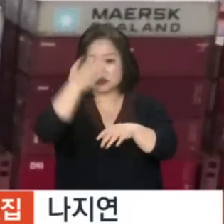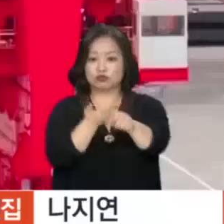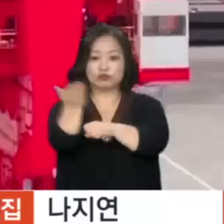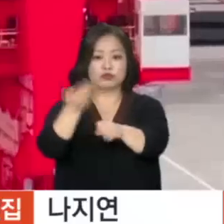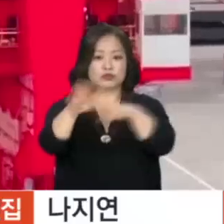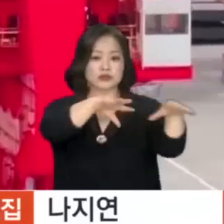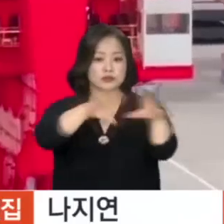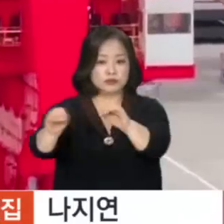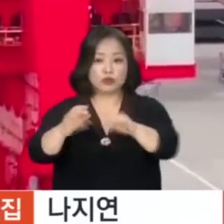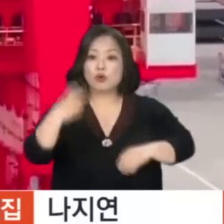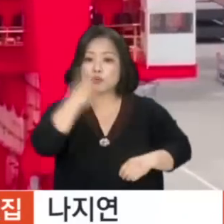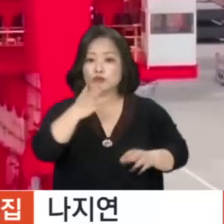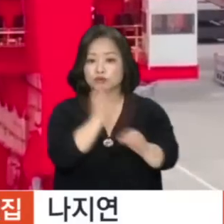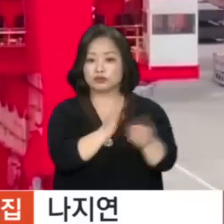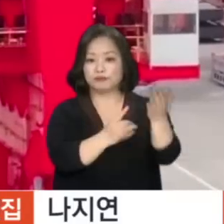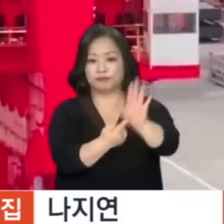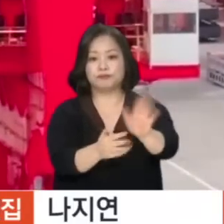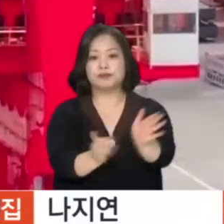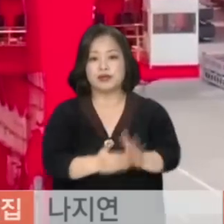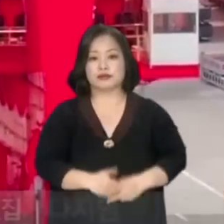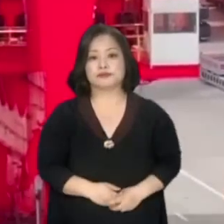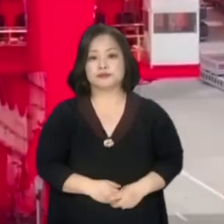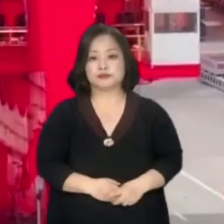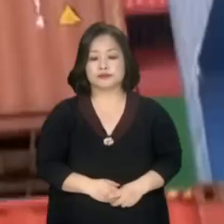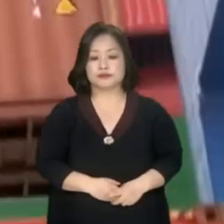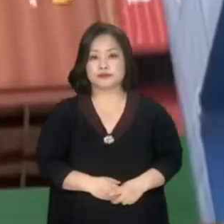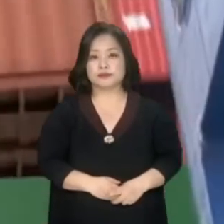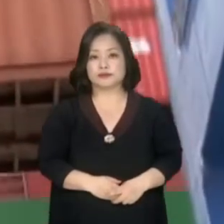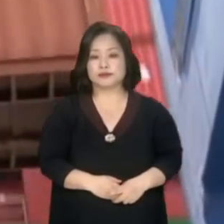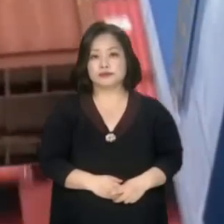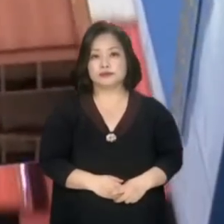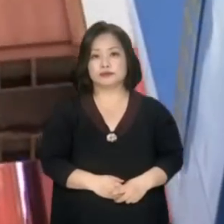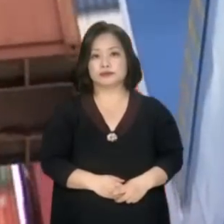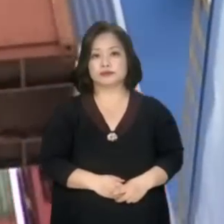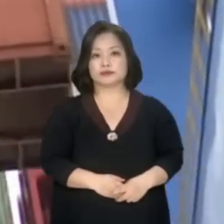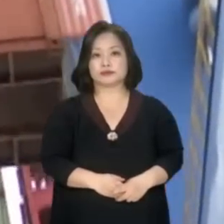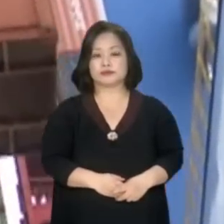수출 금지도 검토하고 있다고 덧붙였습니다. 도쿄에서 연합뉴스 박상현입니다.